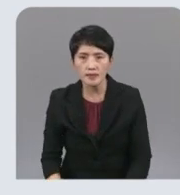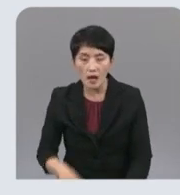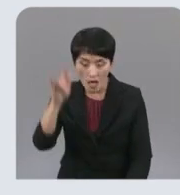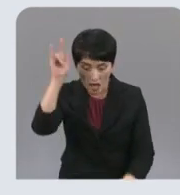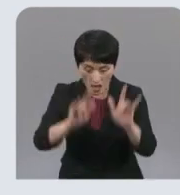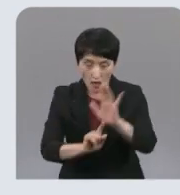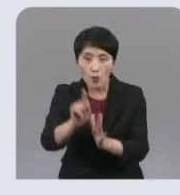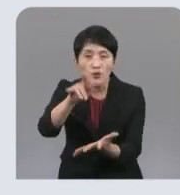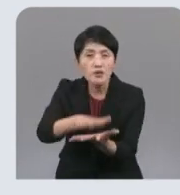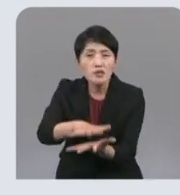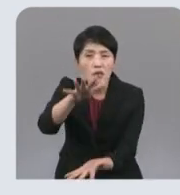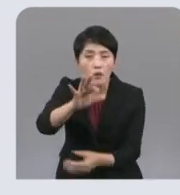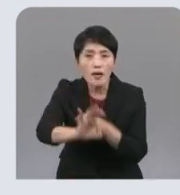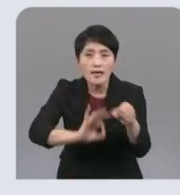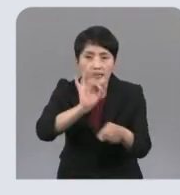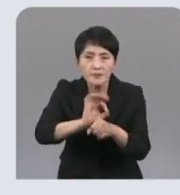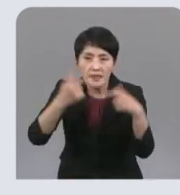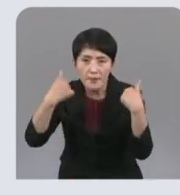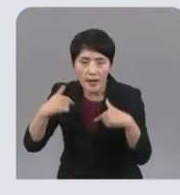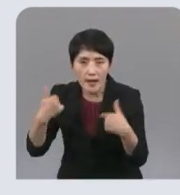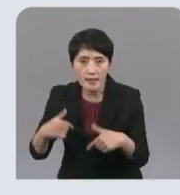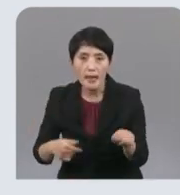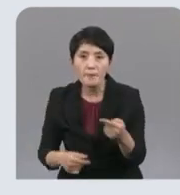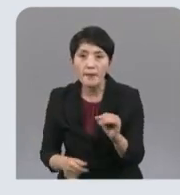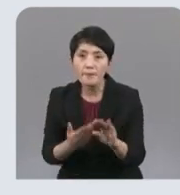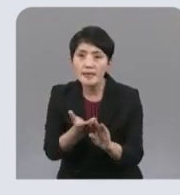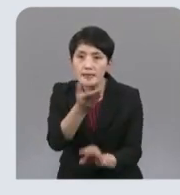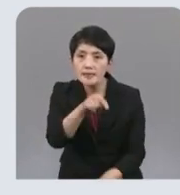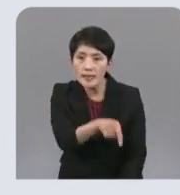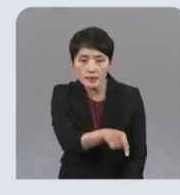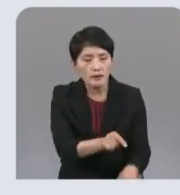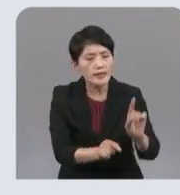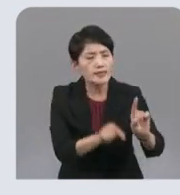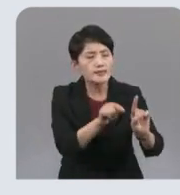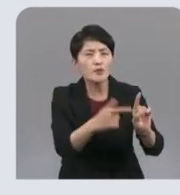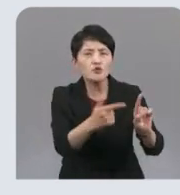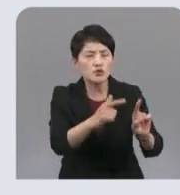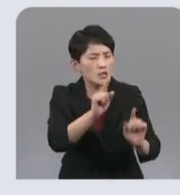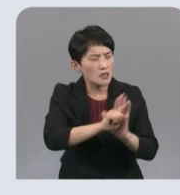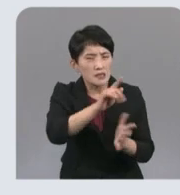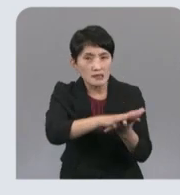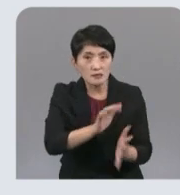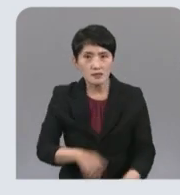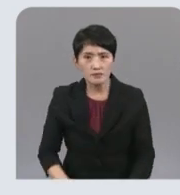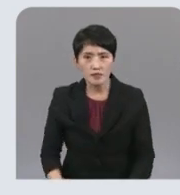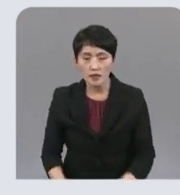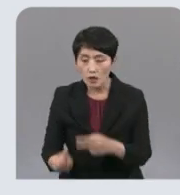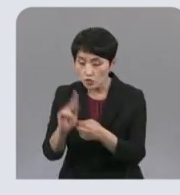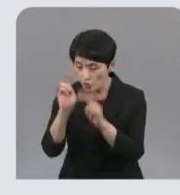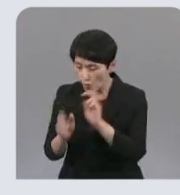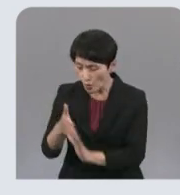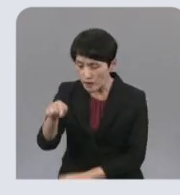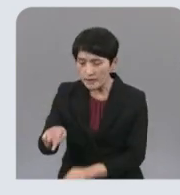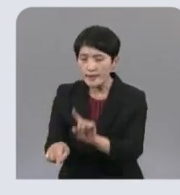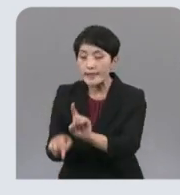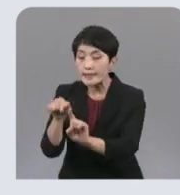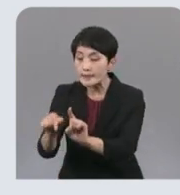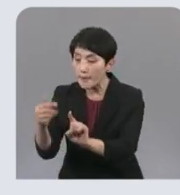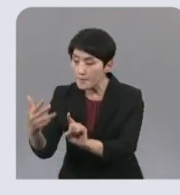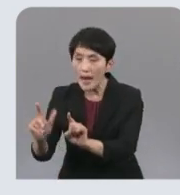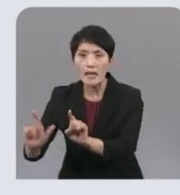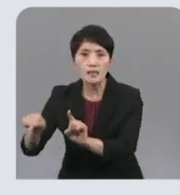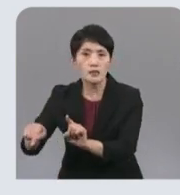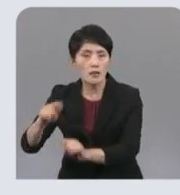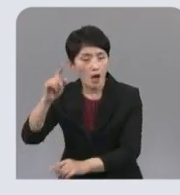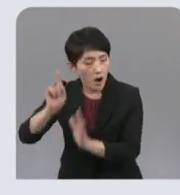trực thuộc Trung ương theo đó tần số phát sinh thời tiết nắng nóng gay gắt Cứ mỗi 10 năm lại tăng 1,6 ngày tại các đô thị lớn có dân số trên